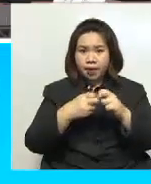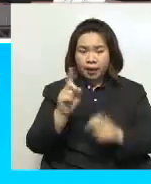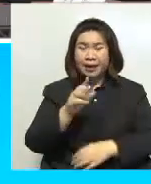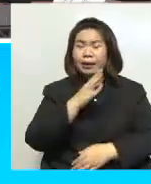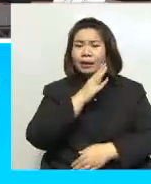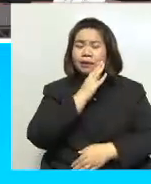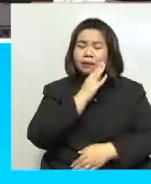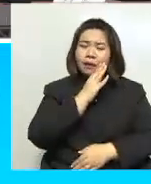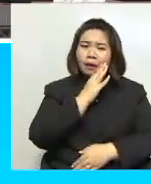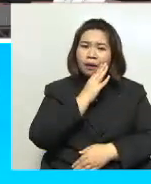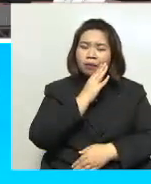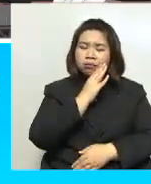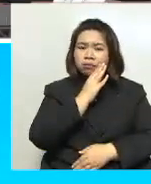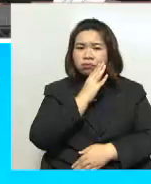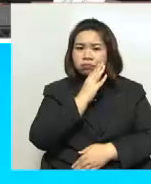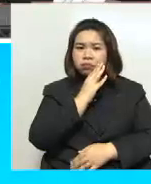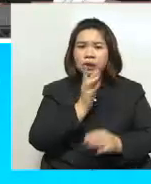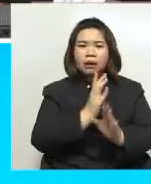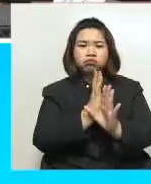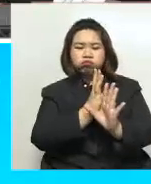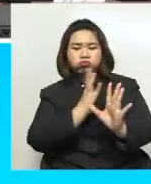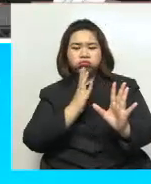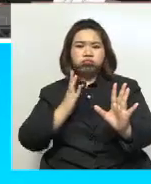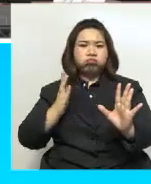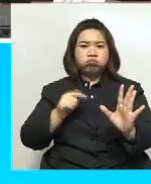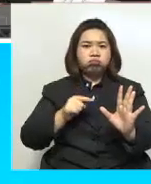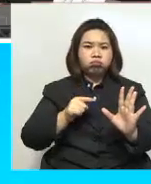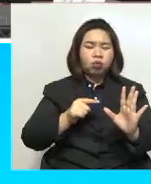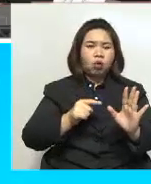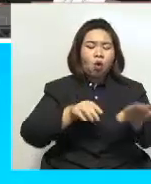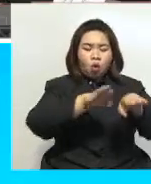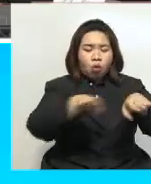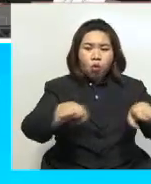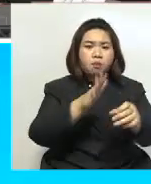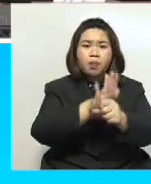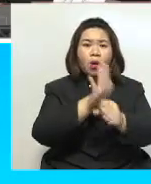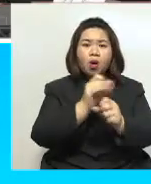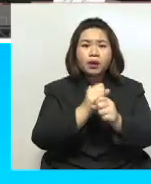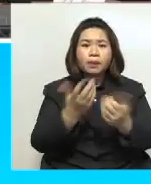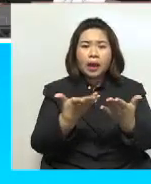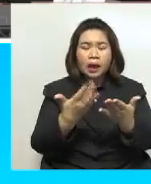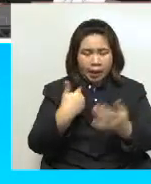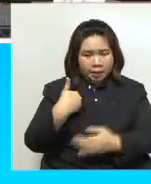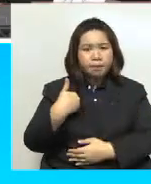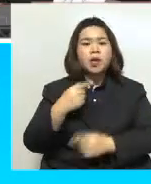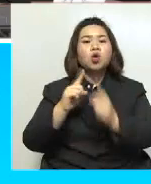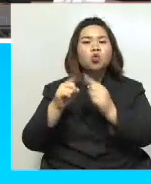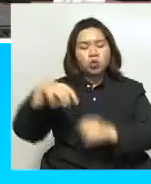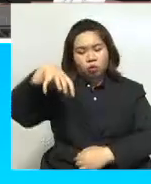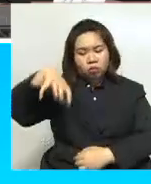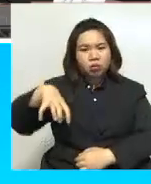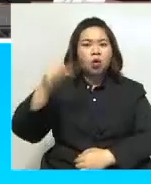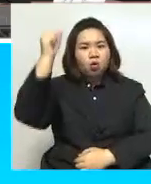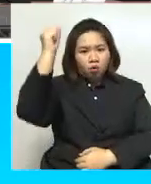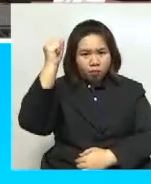ารไม่สามารถที่จะเดินทางได้สะดวกเนื่องจากรถไม่เพียงพอเนี่ยคุยกับทางบกส.อสมก.แล้วเข